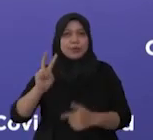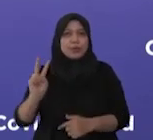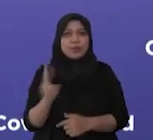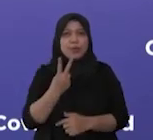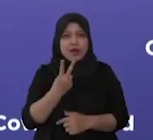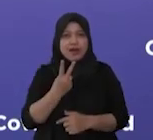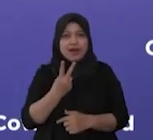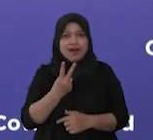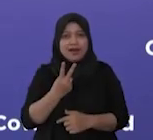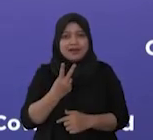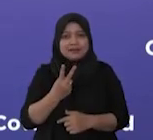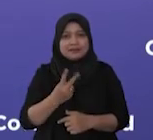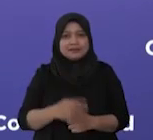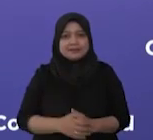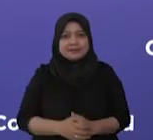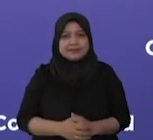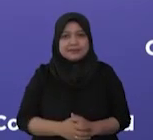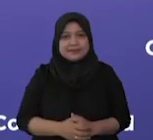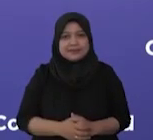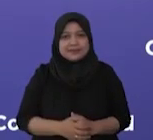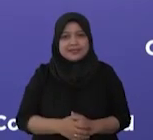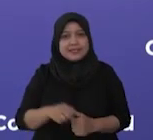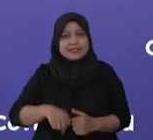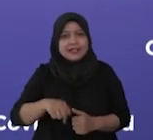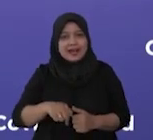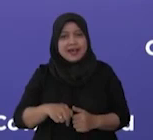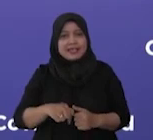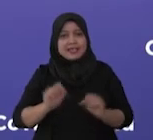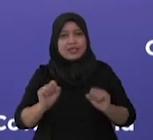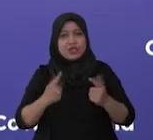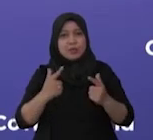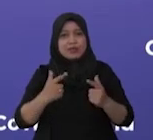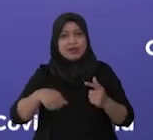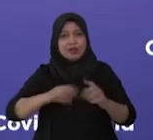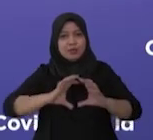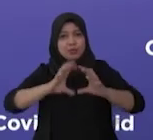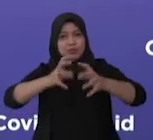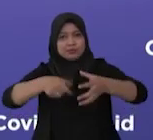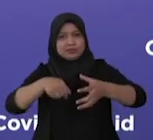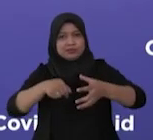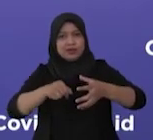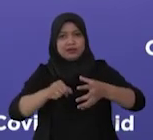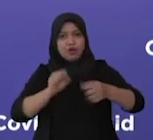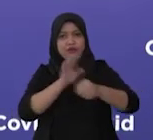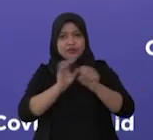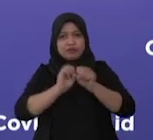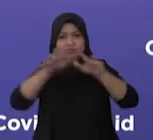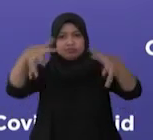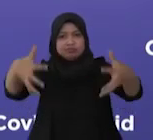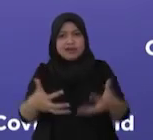untuk hidup di dalam kondisi bumi yang masih terancam dengan keberadaan copied